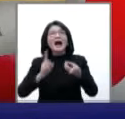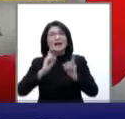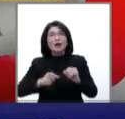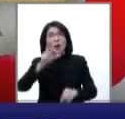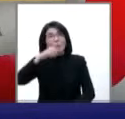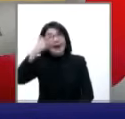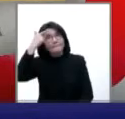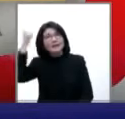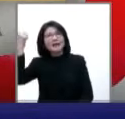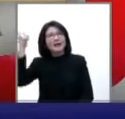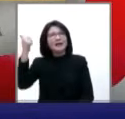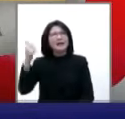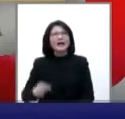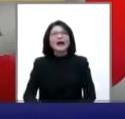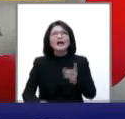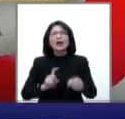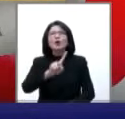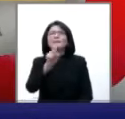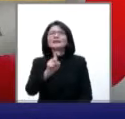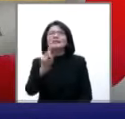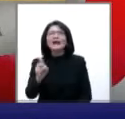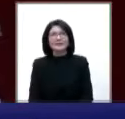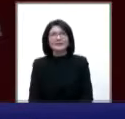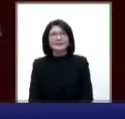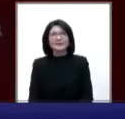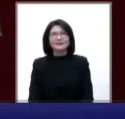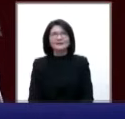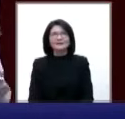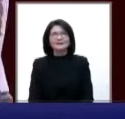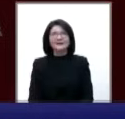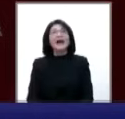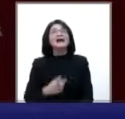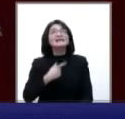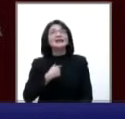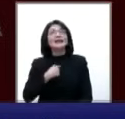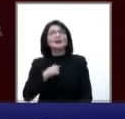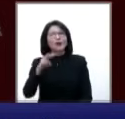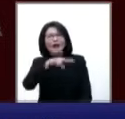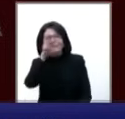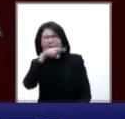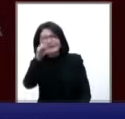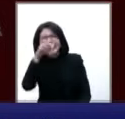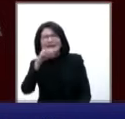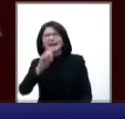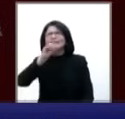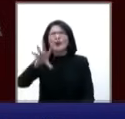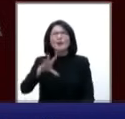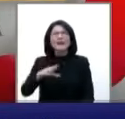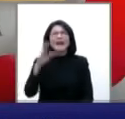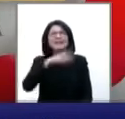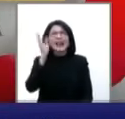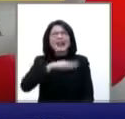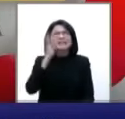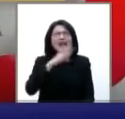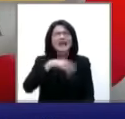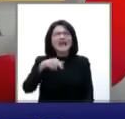inferior artinya ini juga eh dapat dipahami bahwa eh ide-ide yang dilontarkan atau jawaban yang dilontarkan oleh